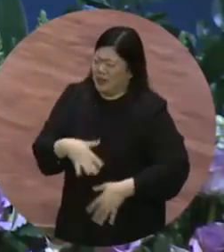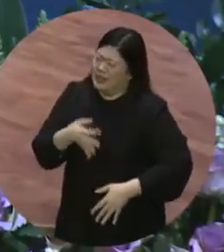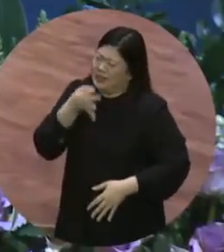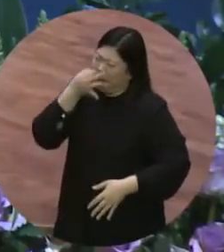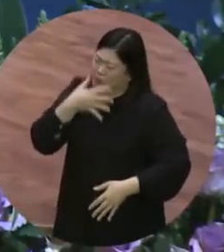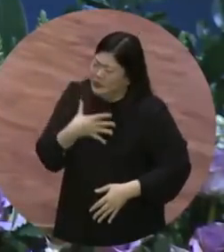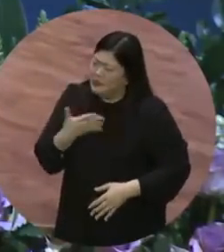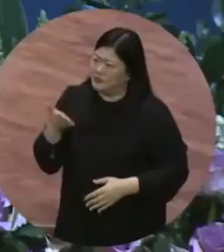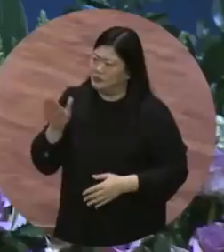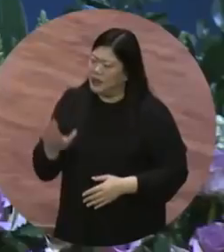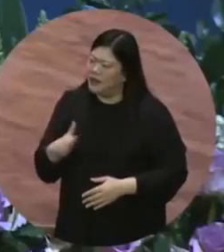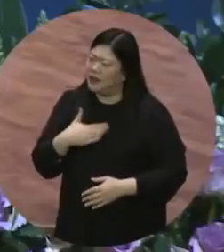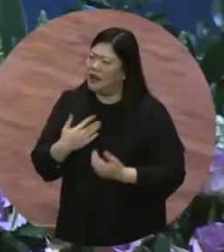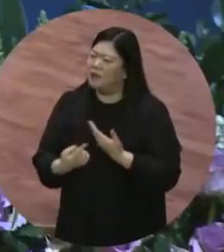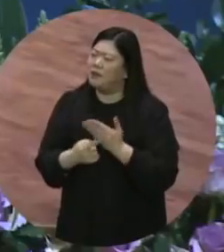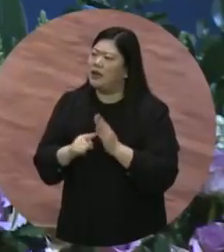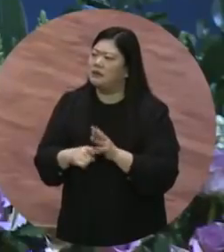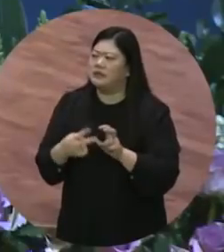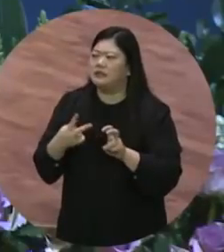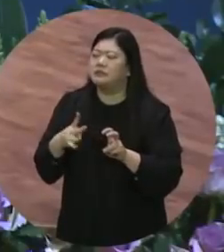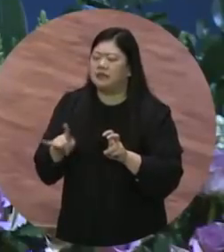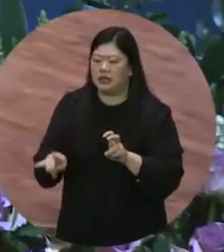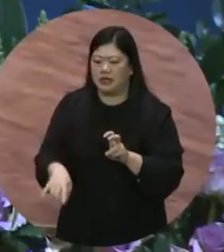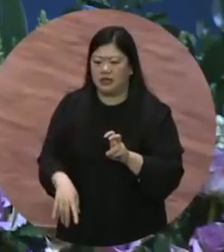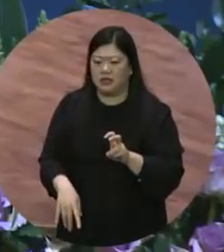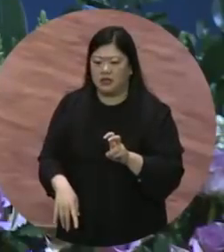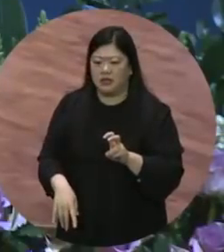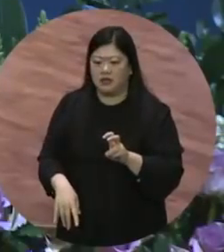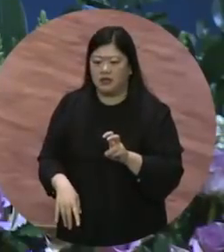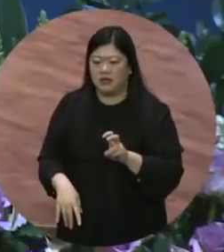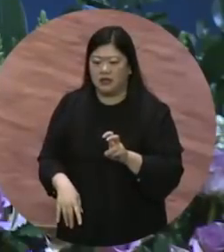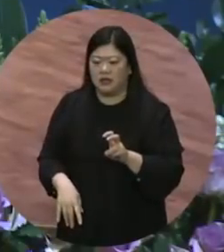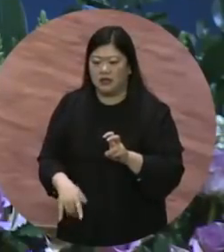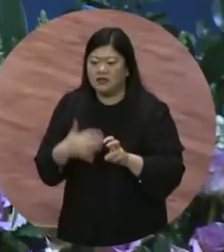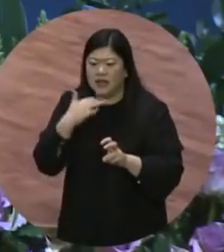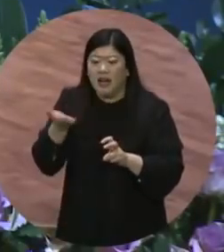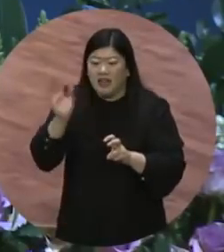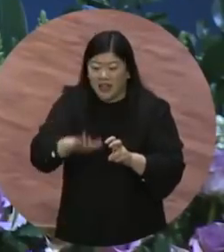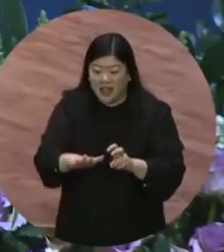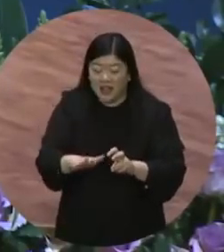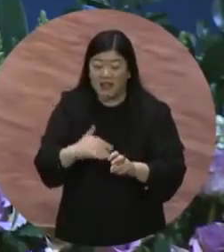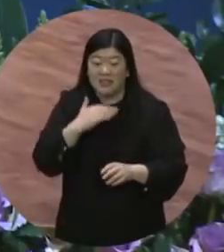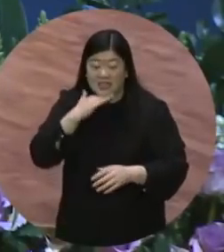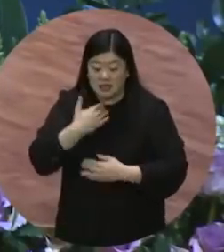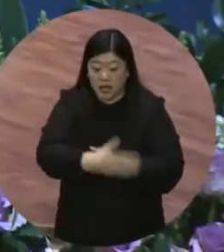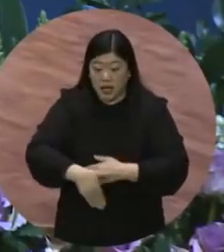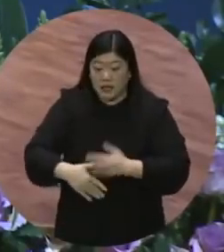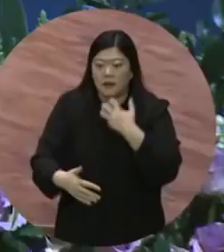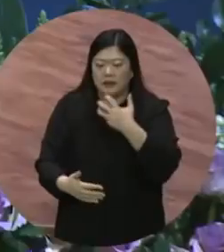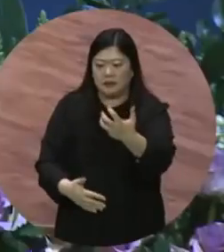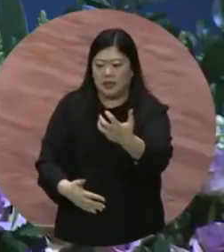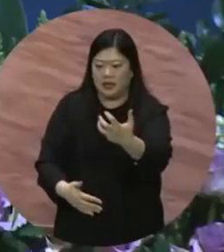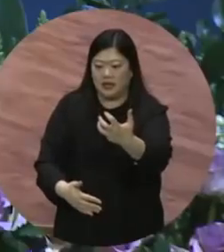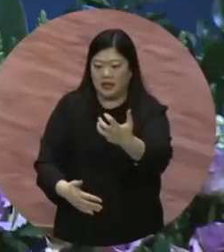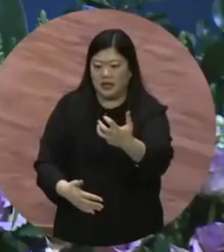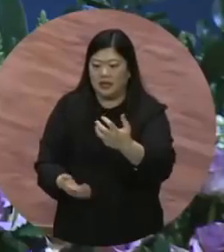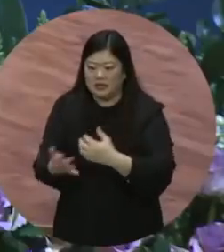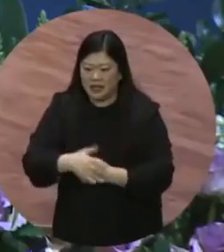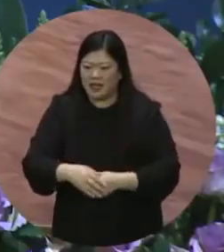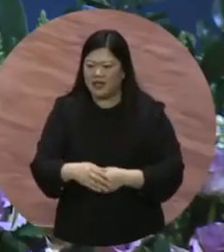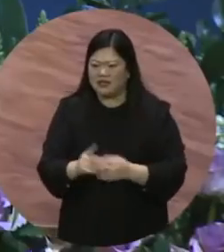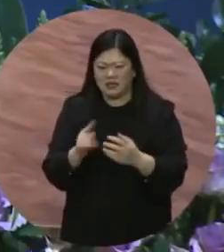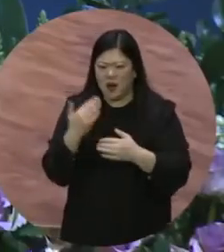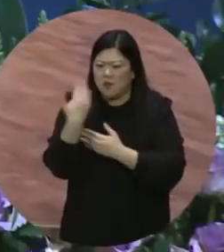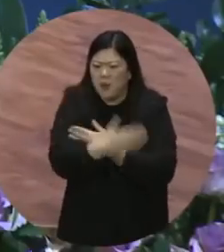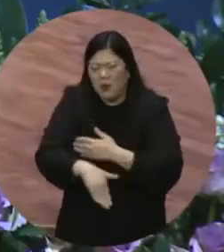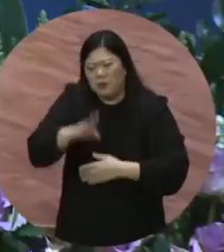소변과 대변을 놓을 수가 없어요. 그러니 그냥 기저귀에 하는 거예요. 그러니 젊은 여자분이 간호하는 분이 그걸